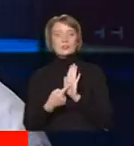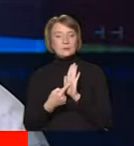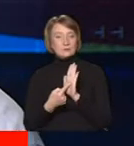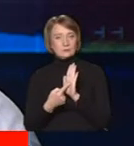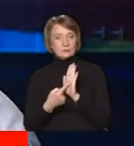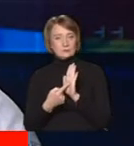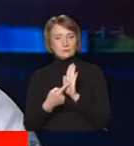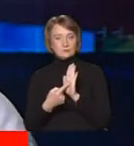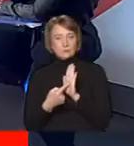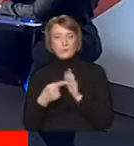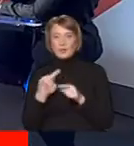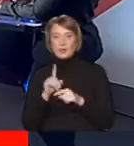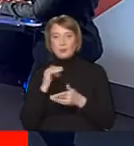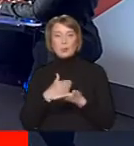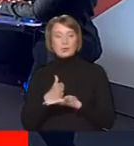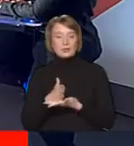політичної системи питання, насправді.